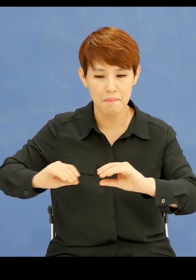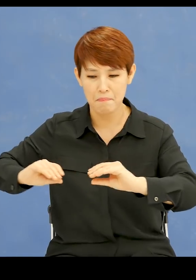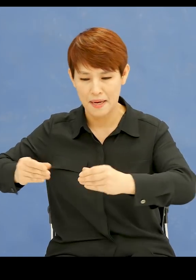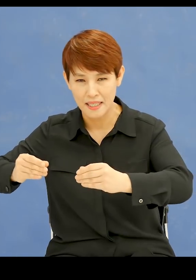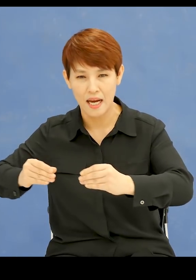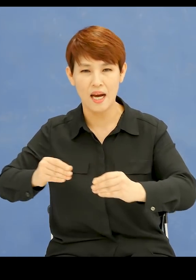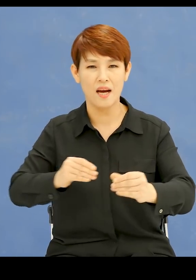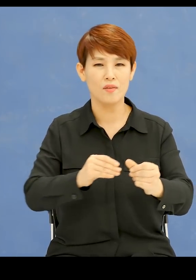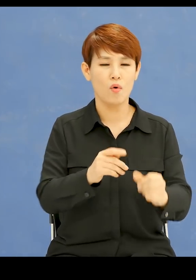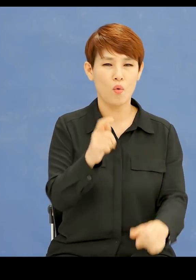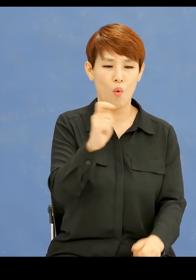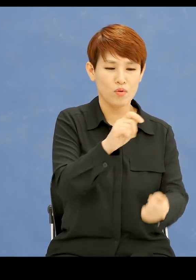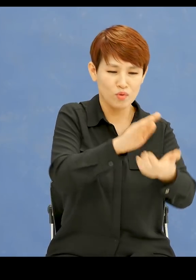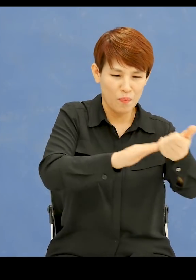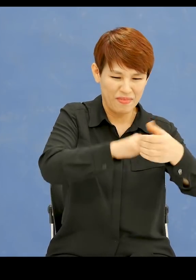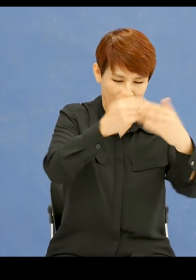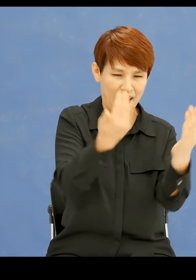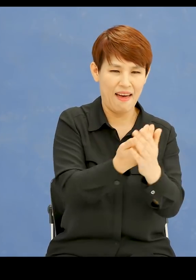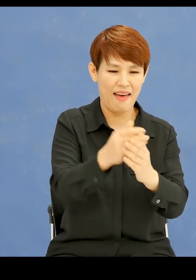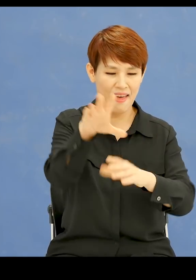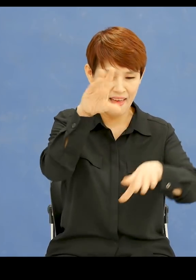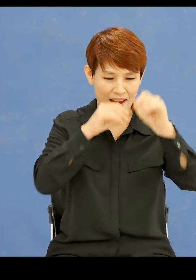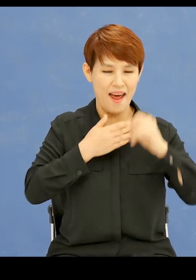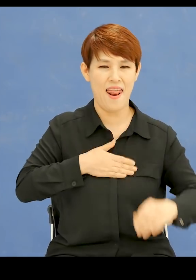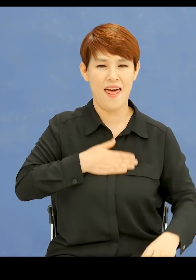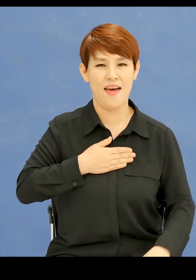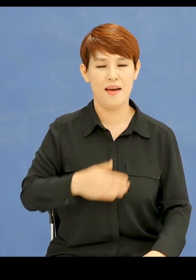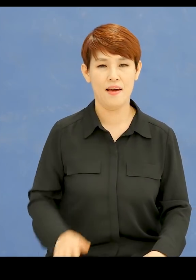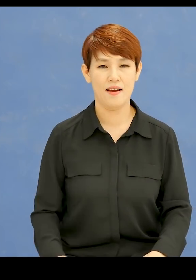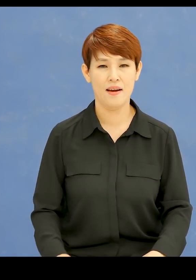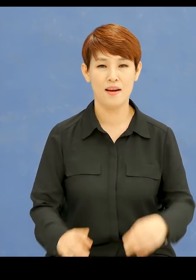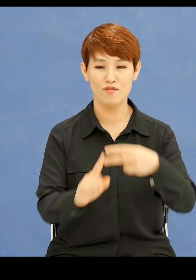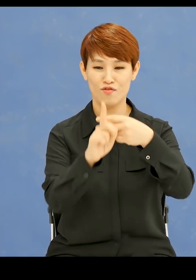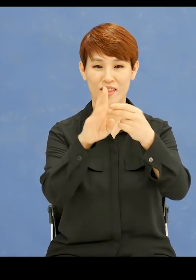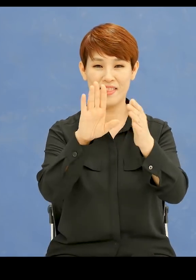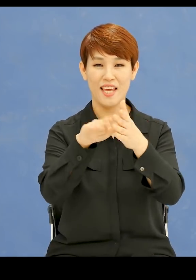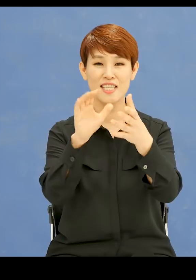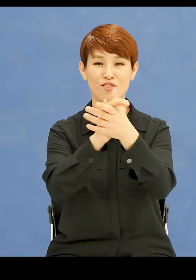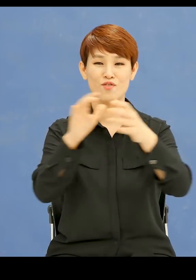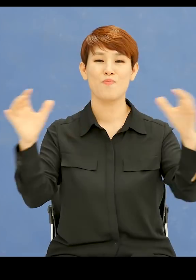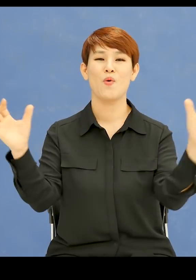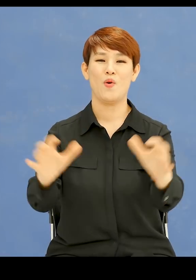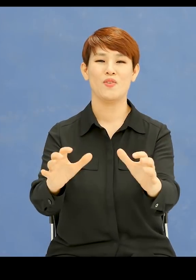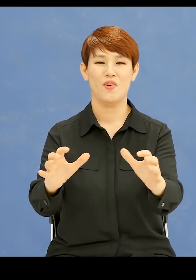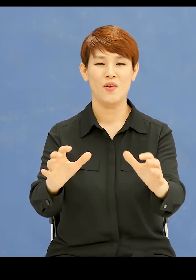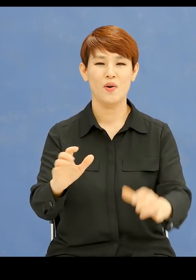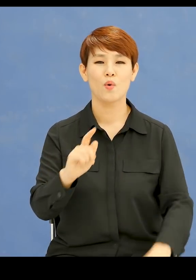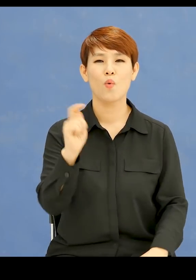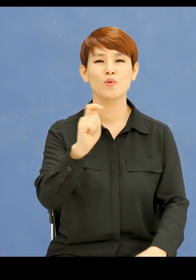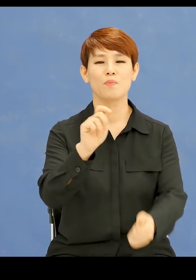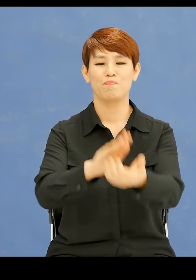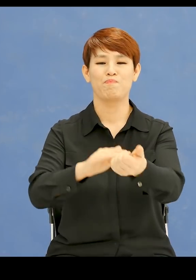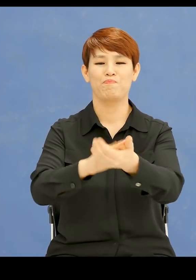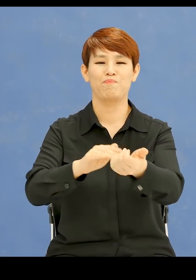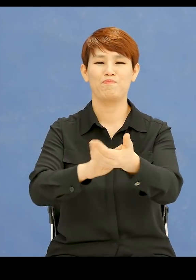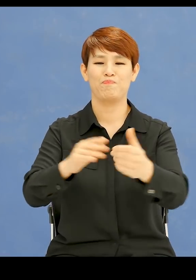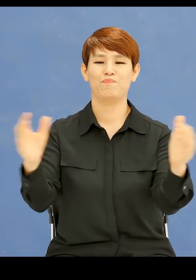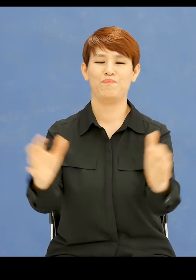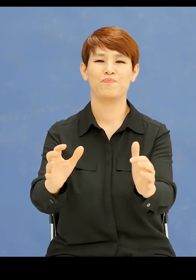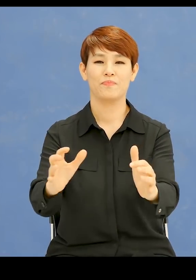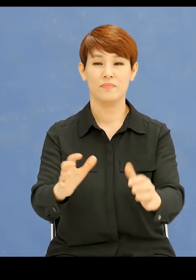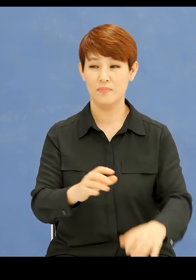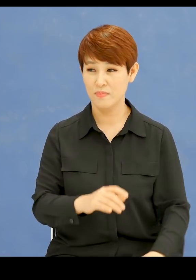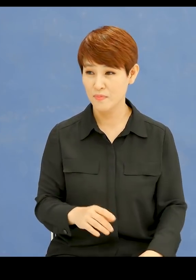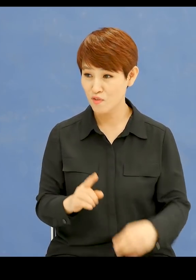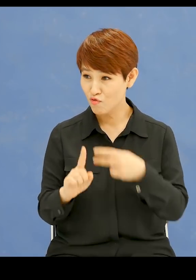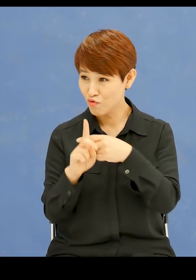저는 중학교 때 친한 친구들끼리 모아가지고 도박단을 만들었어요. 중학교